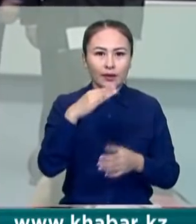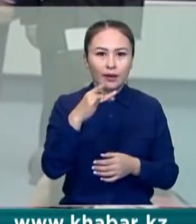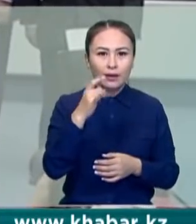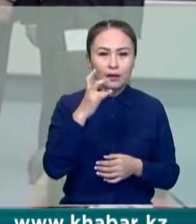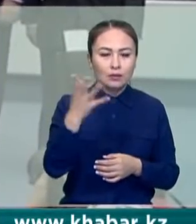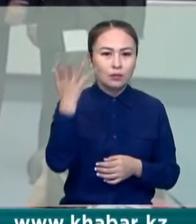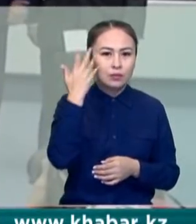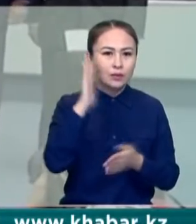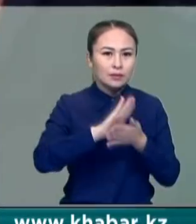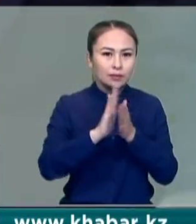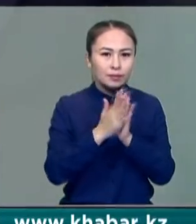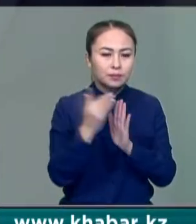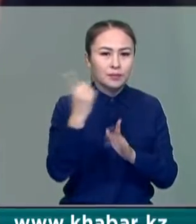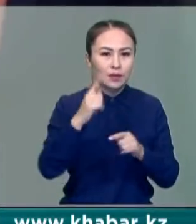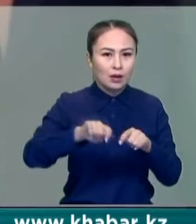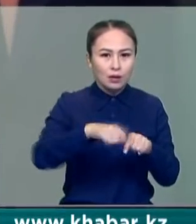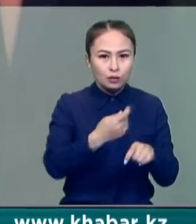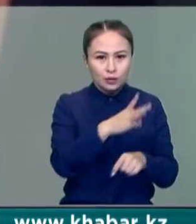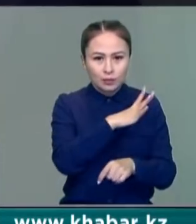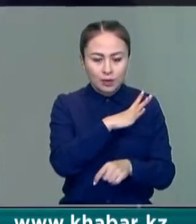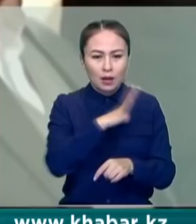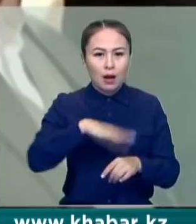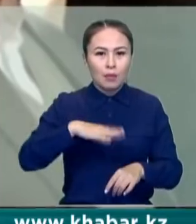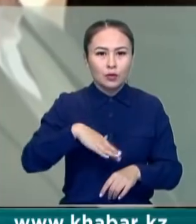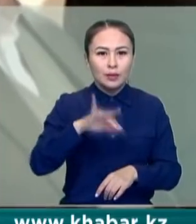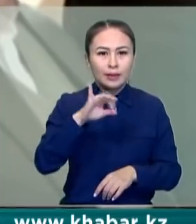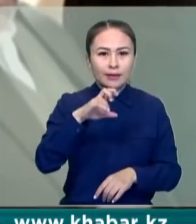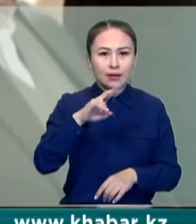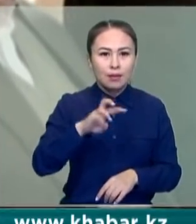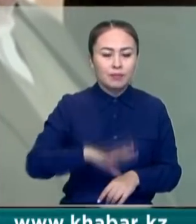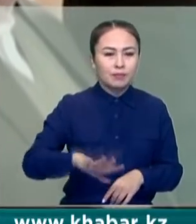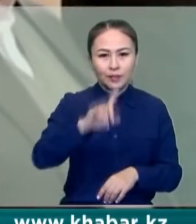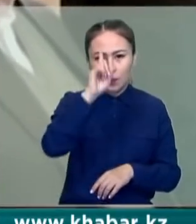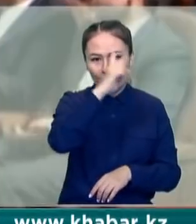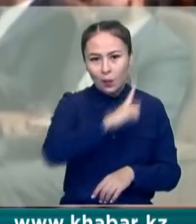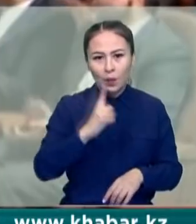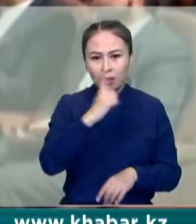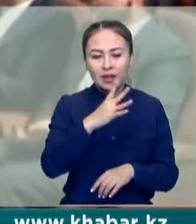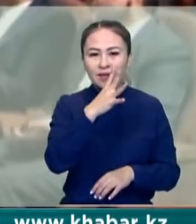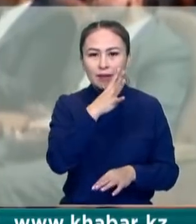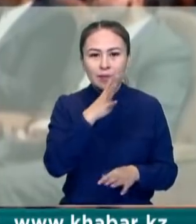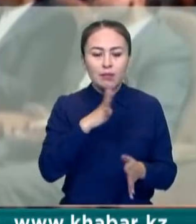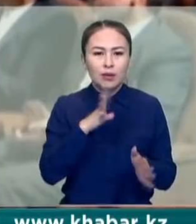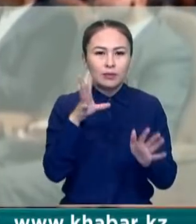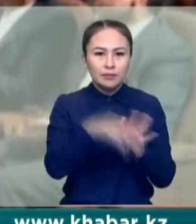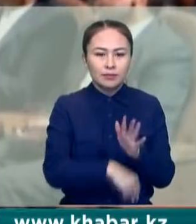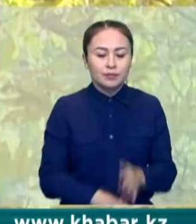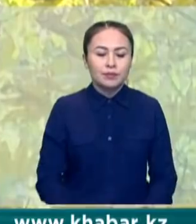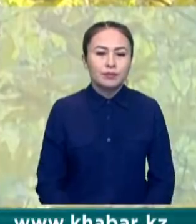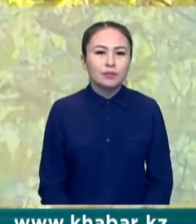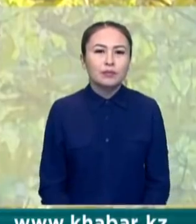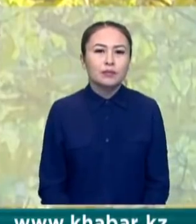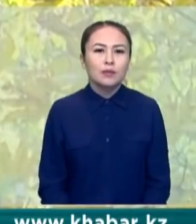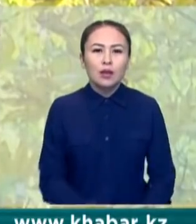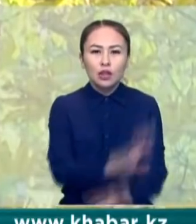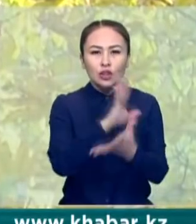келісім талаптарын бірінші болып бұзды деп айыптады. Ақырында Ислам Республикасы бір жыл ішінде бірнеше рет санкцияға ілінді.